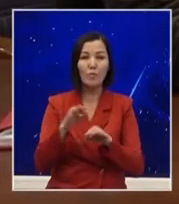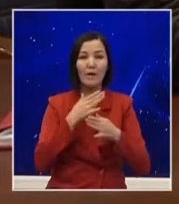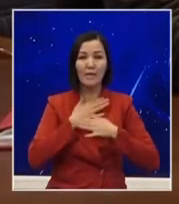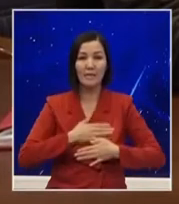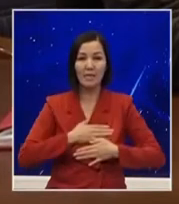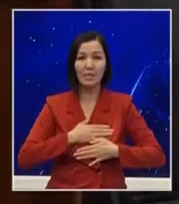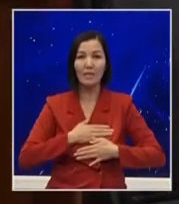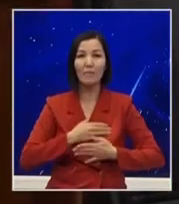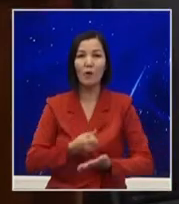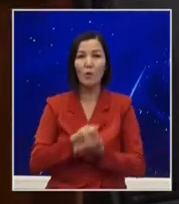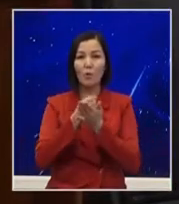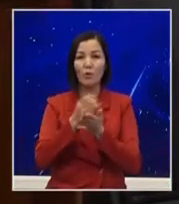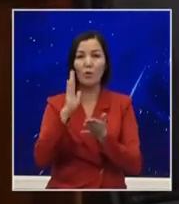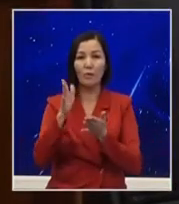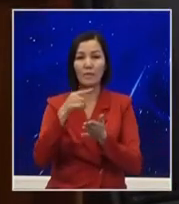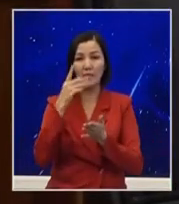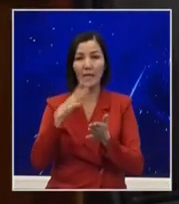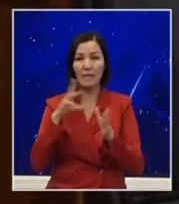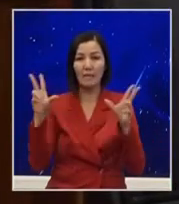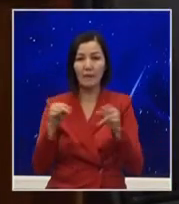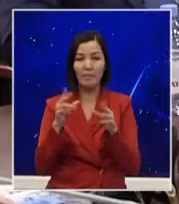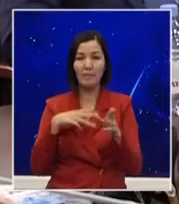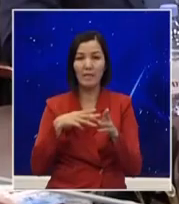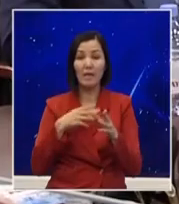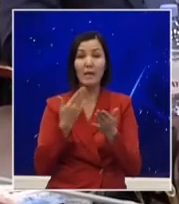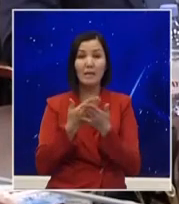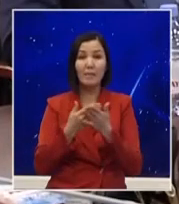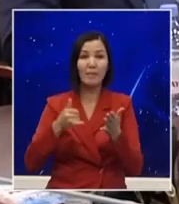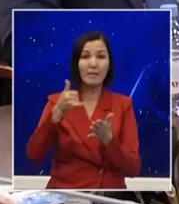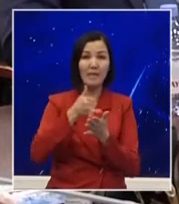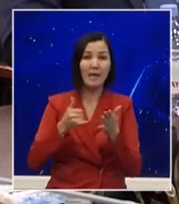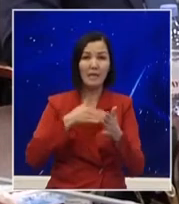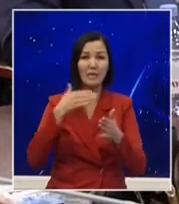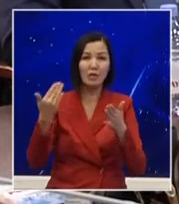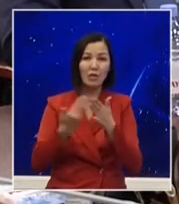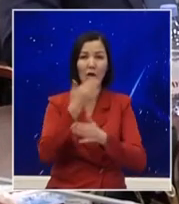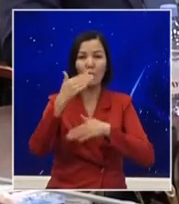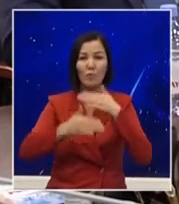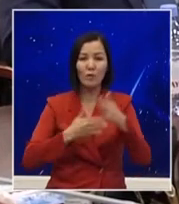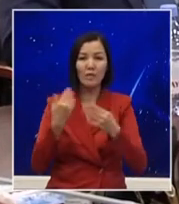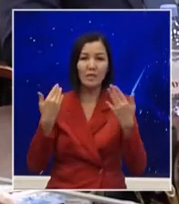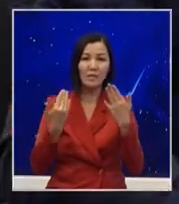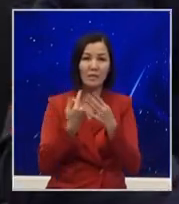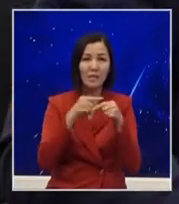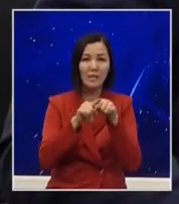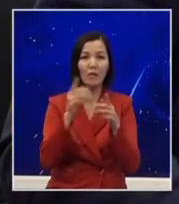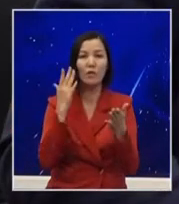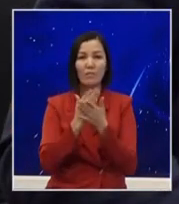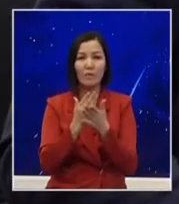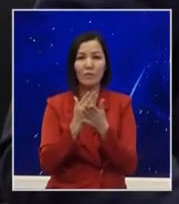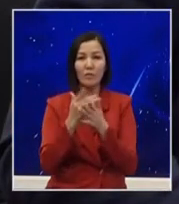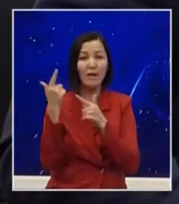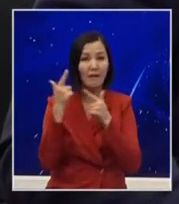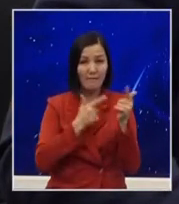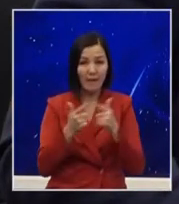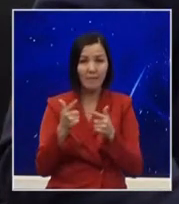ризашылық танытып, қолдау көрсететінін айтты. Егер дақылды терең өңдейтін жаңа технологиялар болса, қарастыруға дайынбыз дейді.